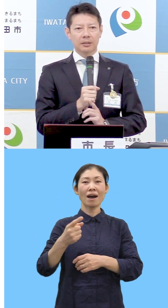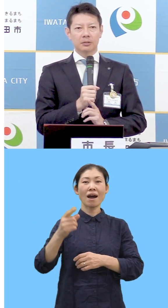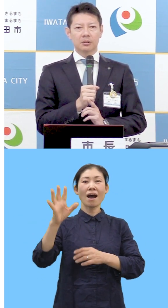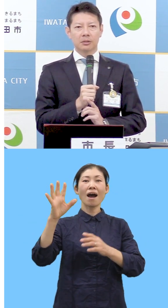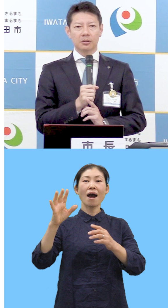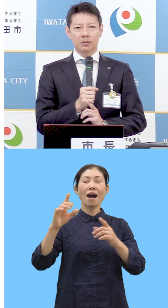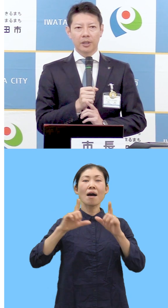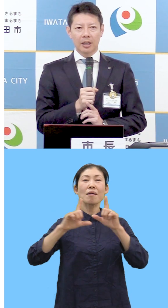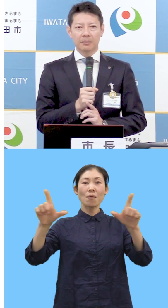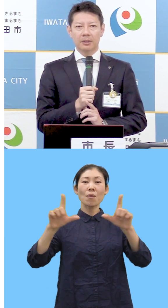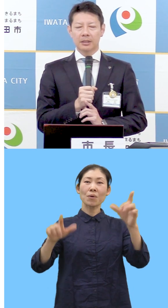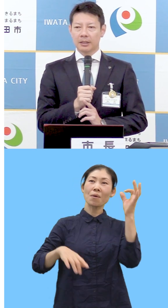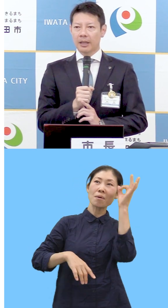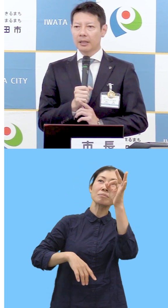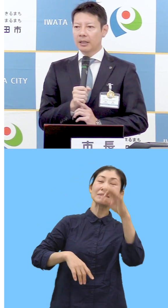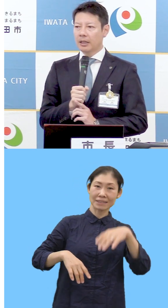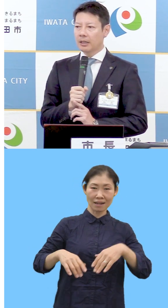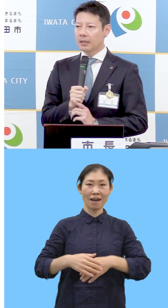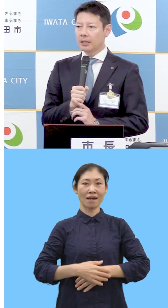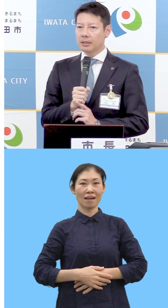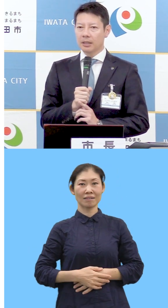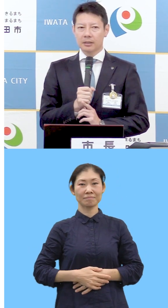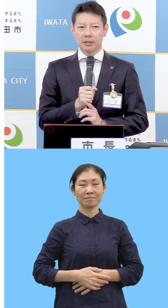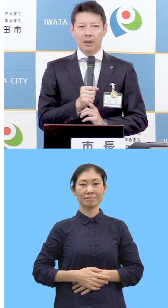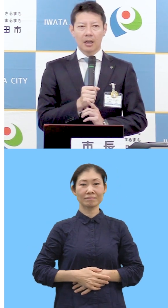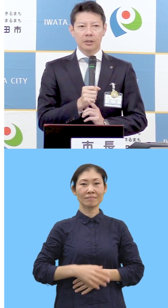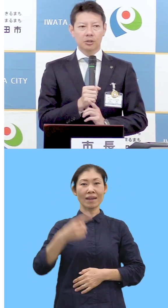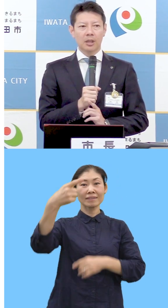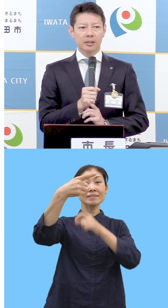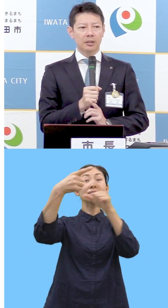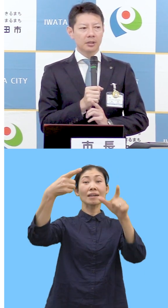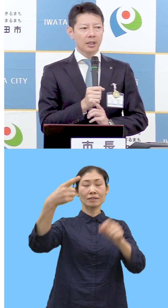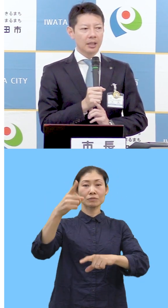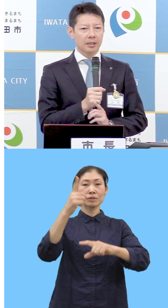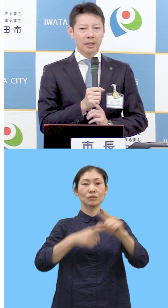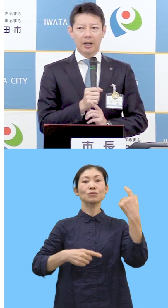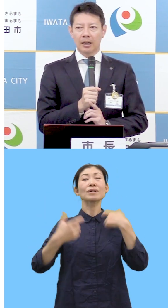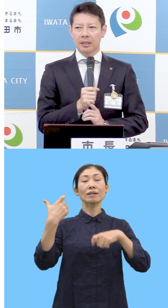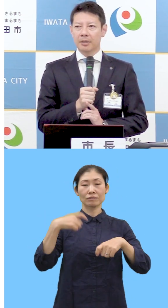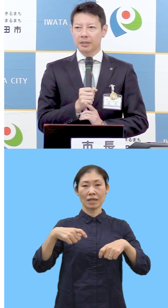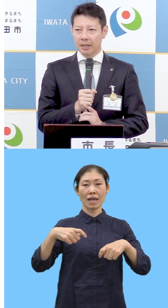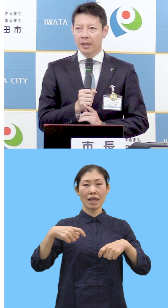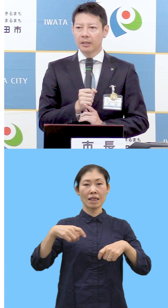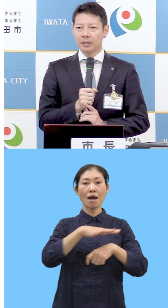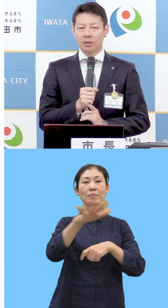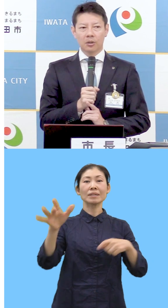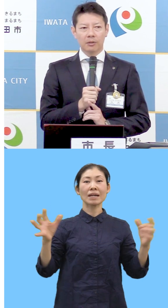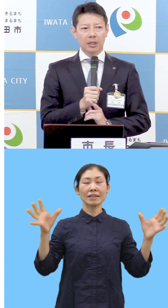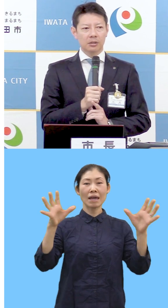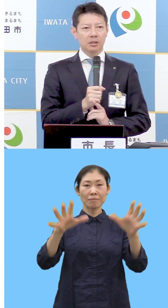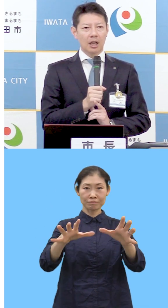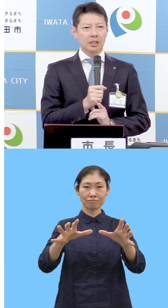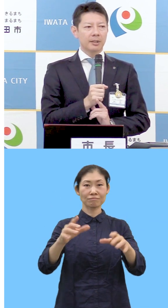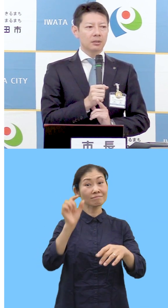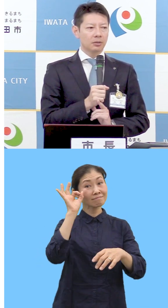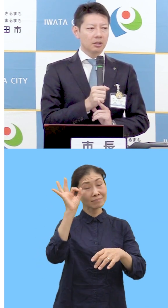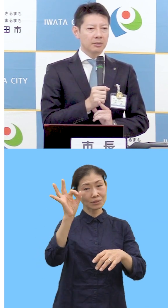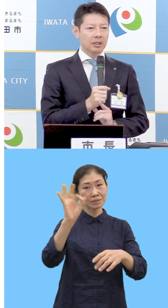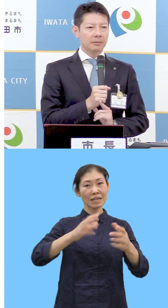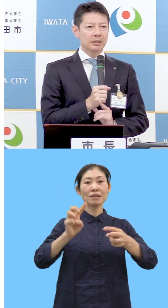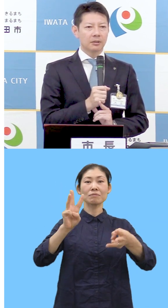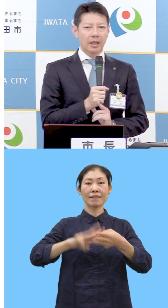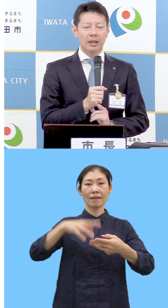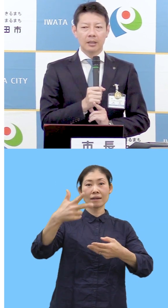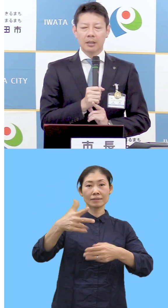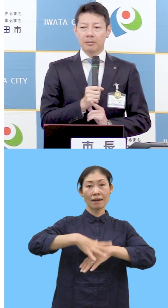ました。これからもですね、1月には中学生の一斉観戦がありまして、これ私としては初めての取り組